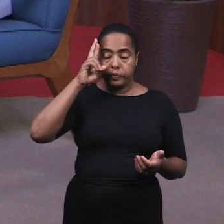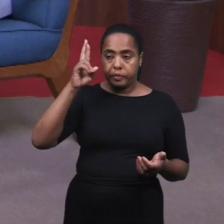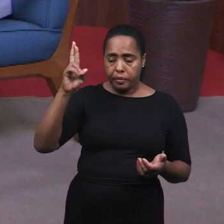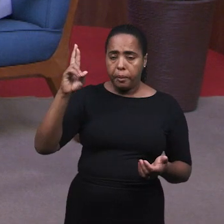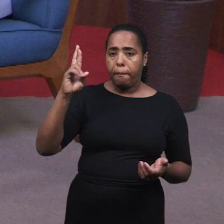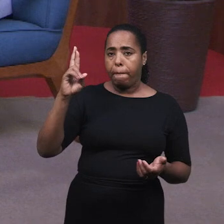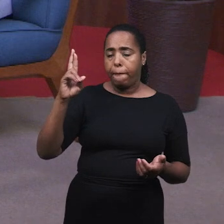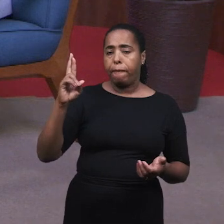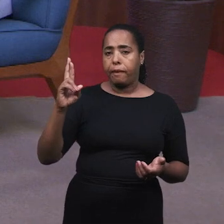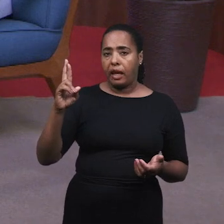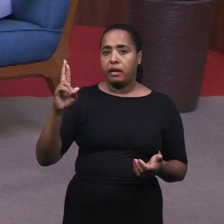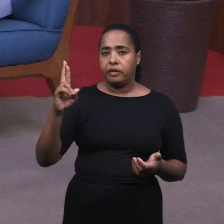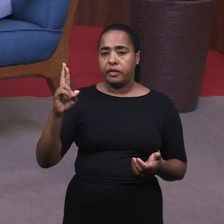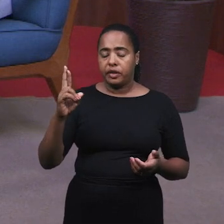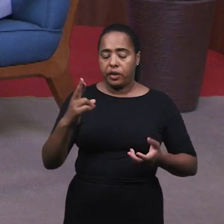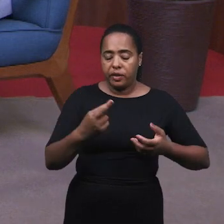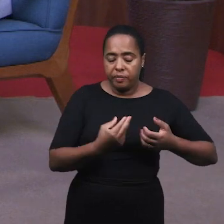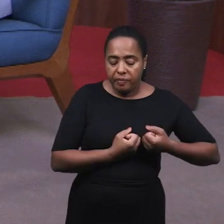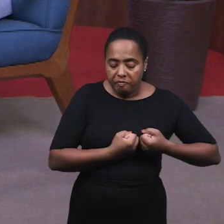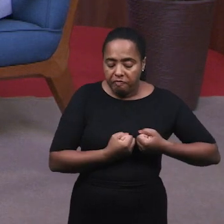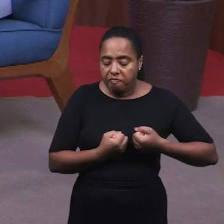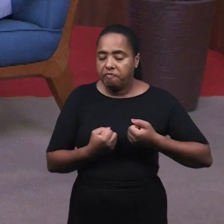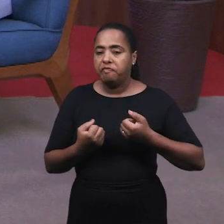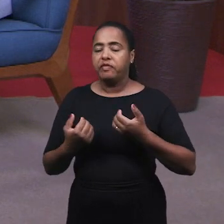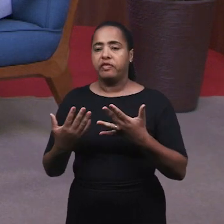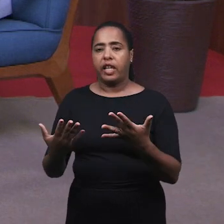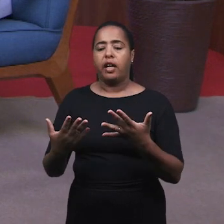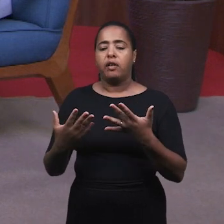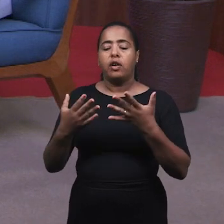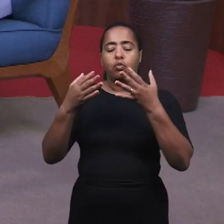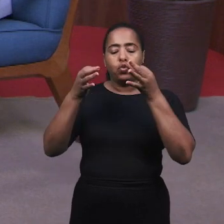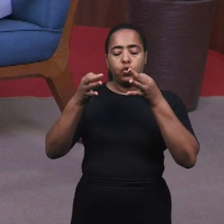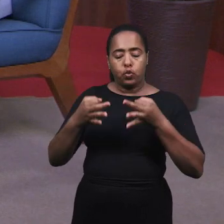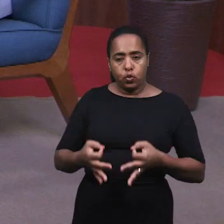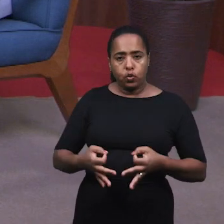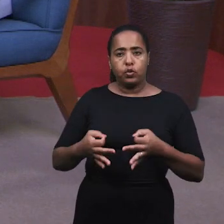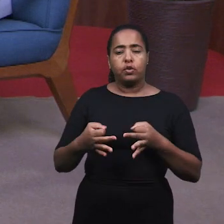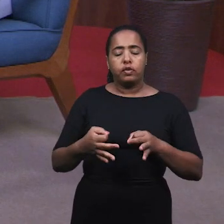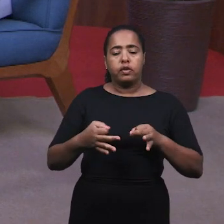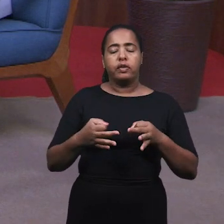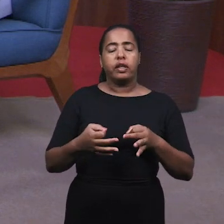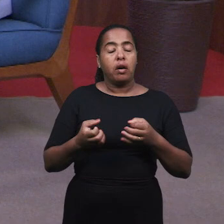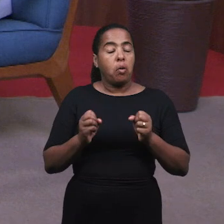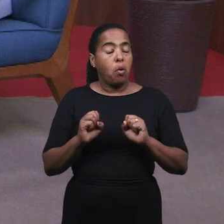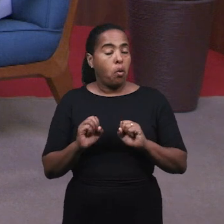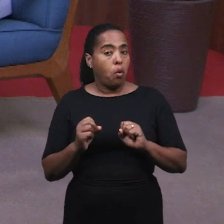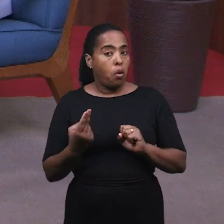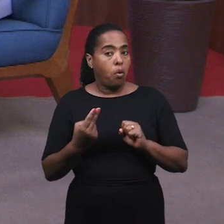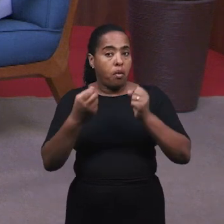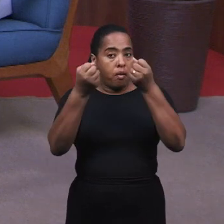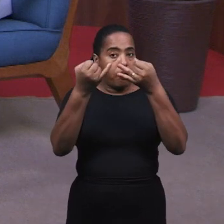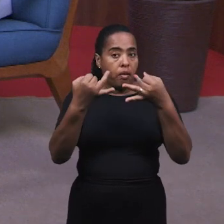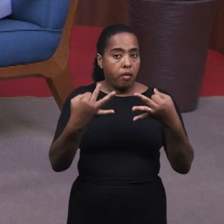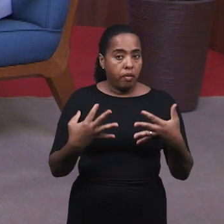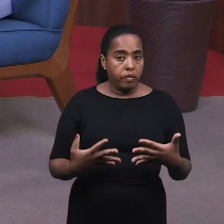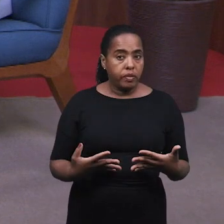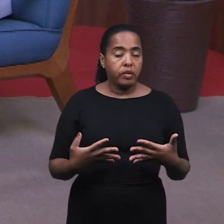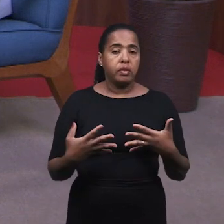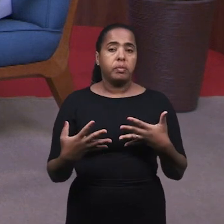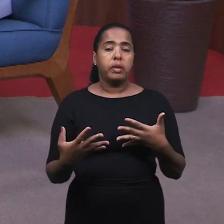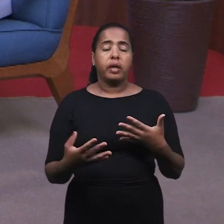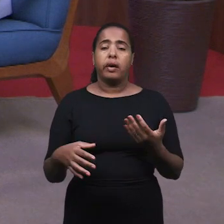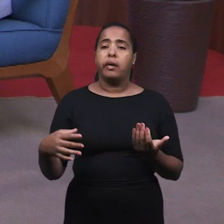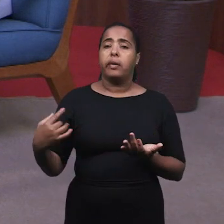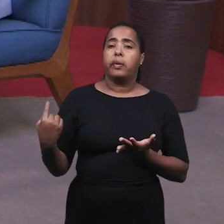Et l'amour au Seigneur, c'est-à-dire la remise vient et explique